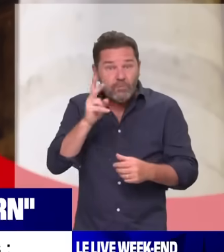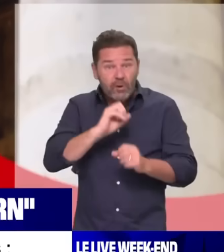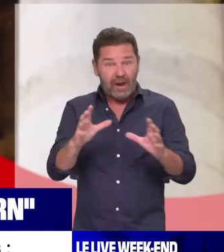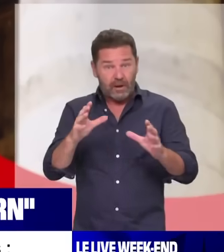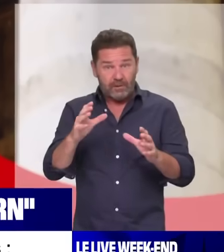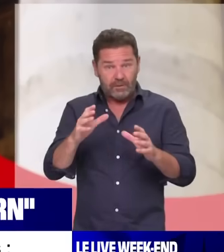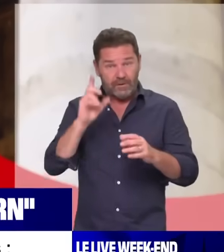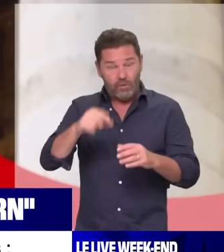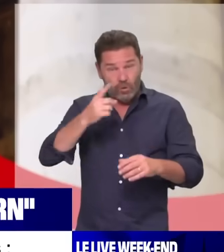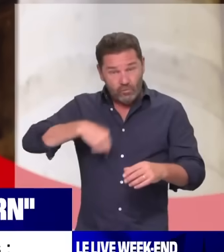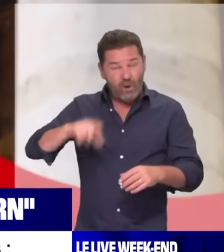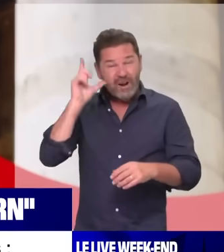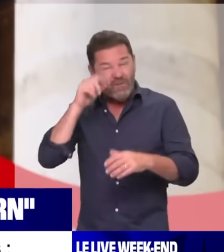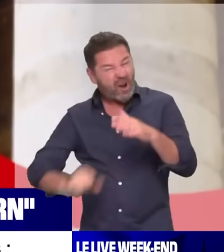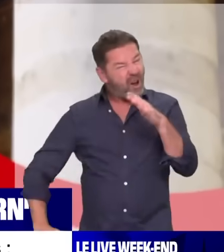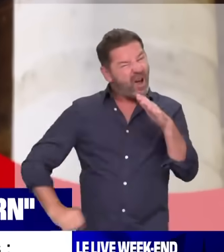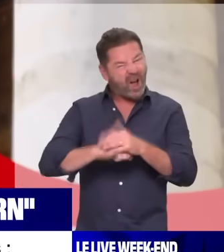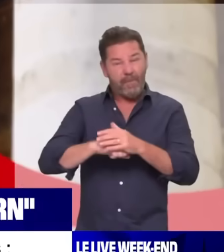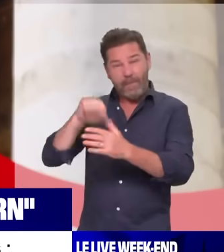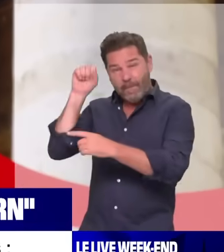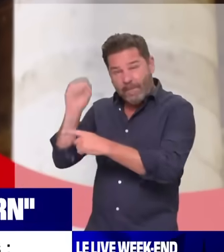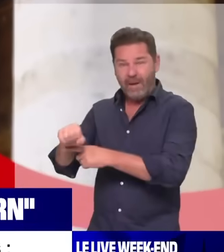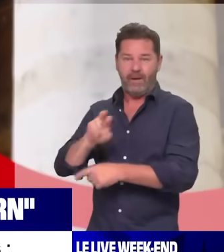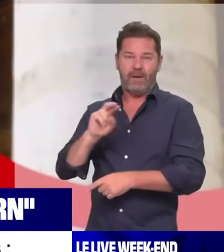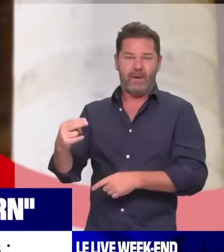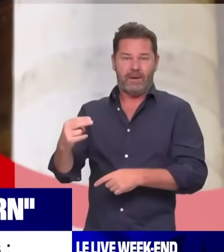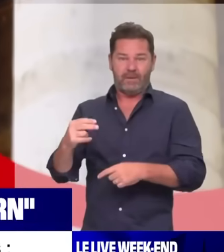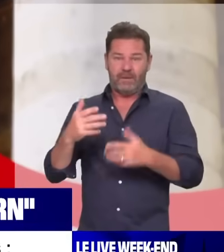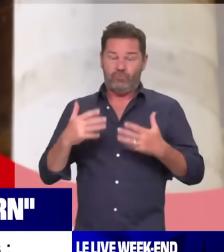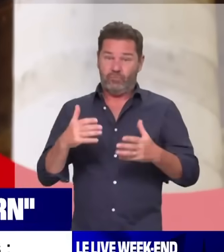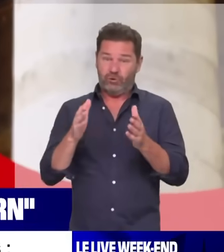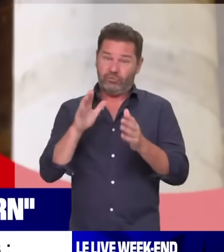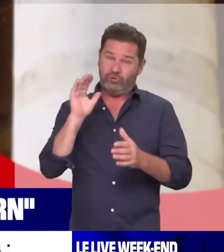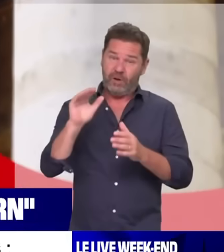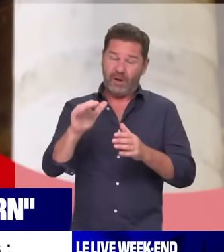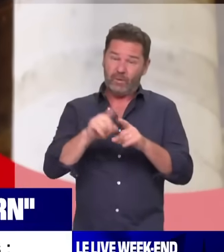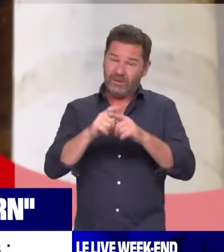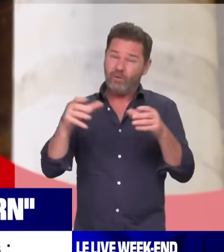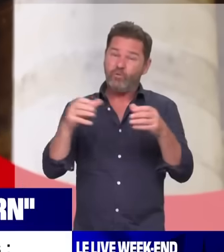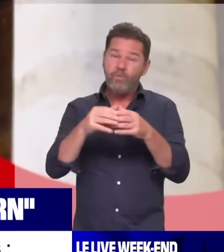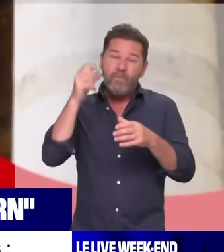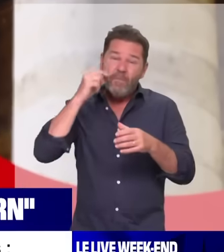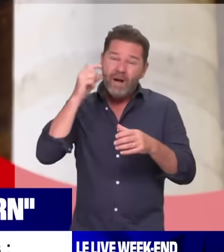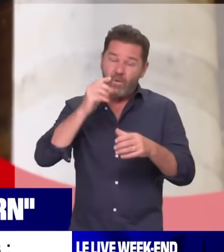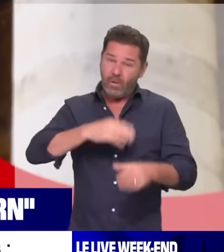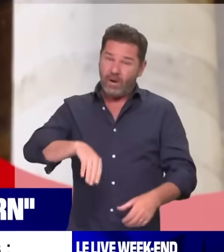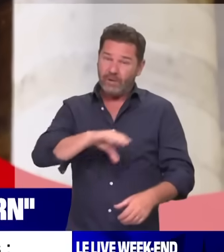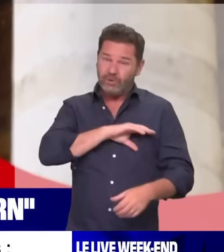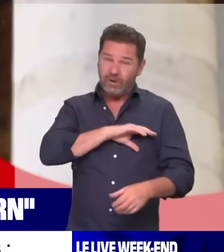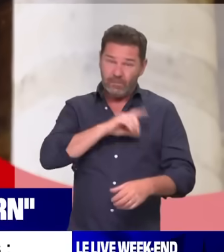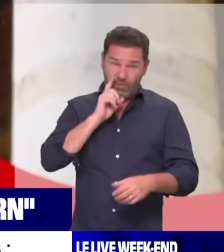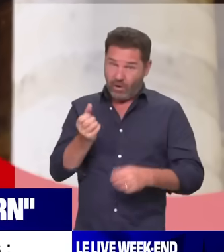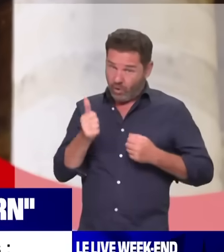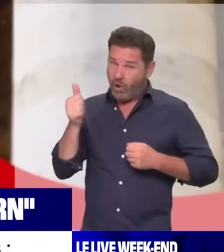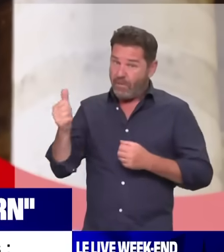faudra tout faire pour battre le rassemblement national et j'en appelle à la responsabilité des macroniste parce que non seulement ils ont été un marche-ped à l'extrême